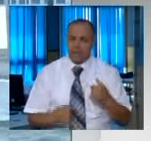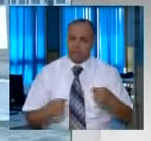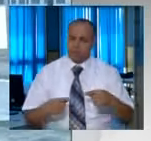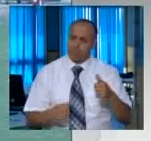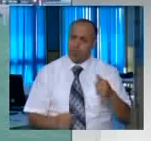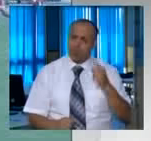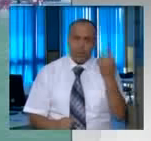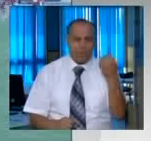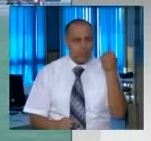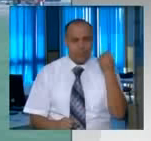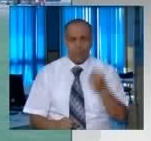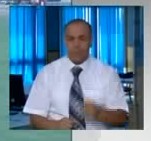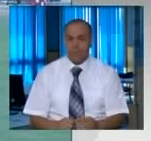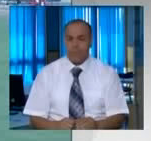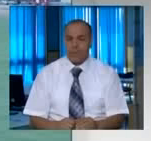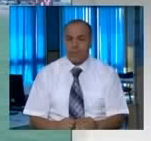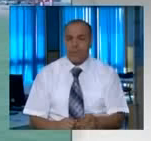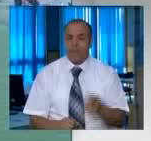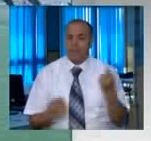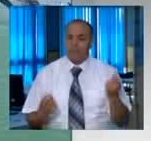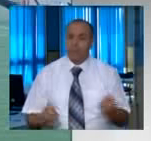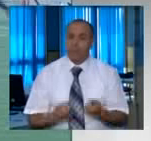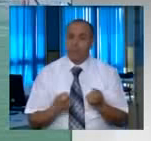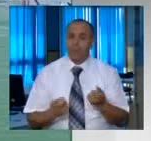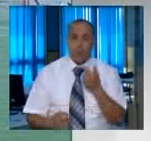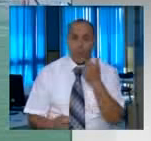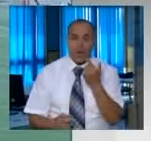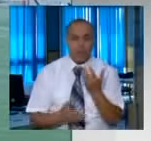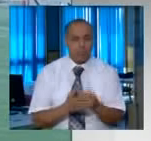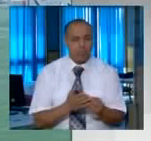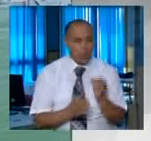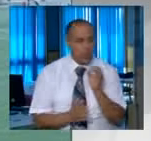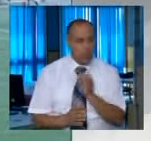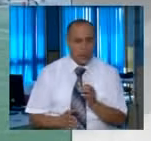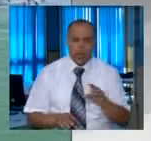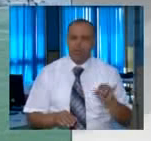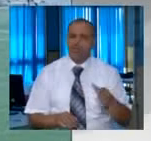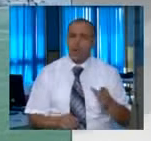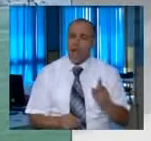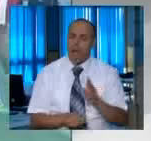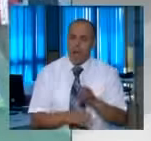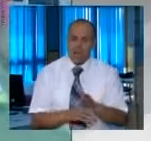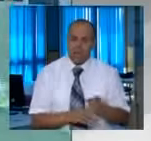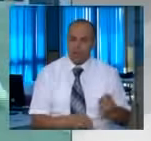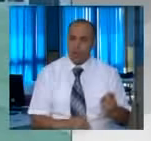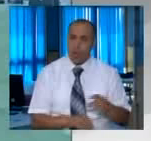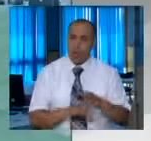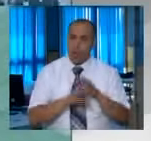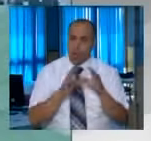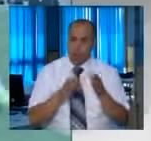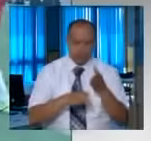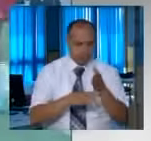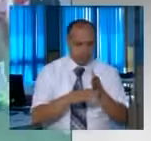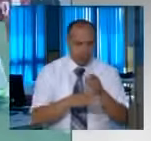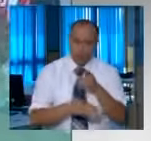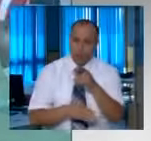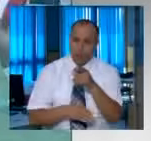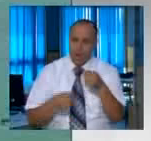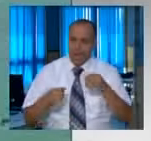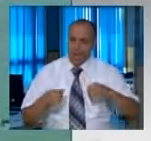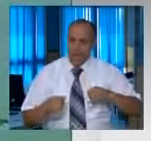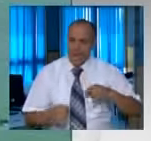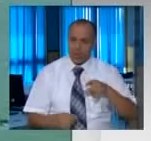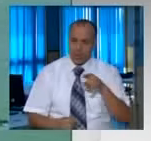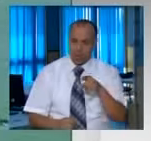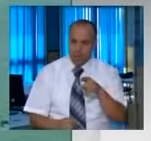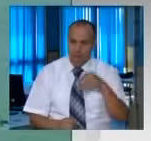ماتش به ونترشحوا. ولم تسجل حصه تمارين اي غيابات تذكر في صفوف اللاعبين، لتبقى جميع العناصر متاحة للقاء الأحد